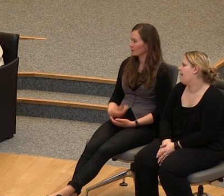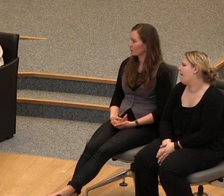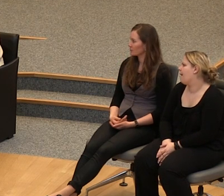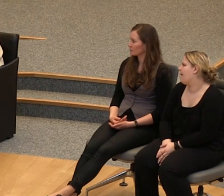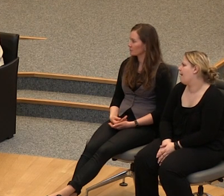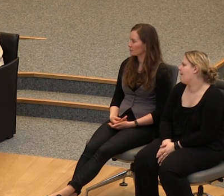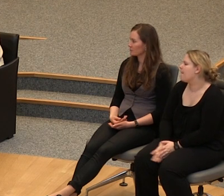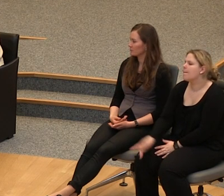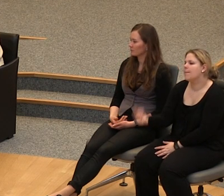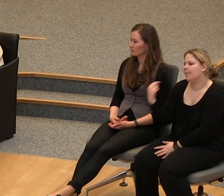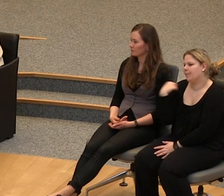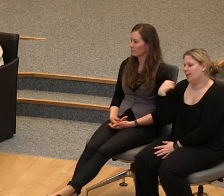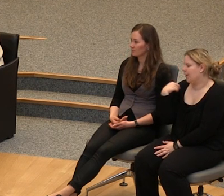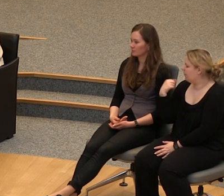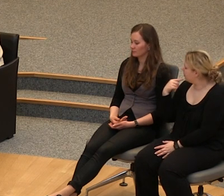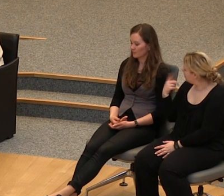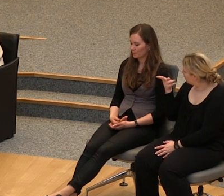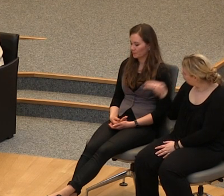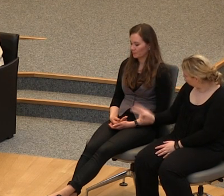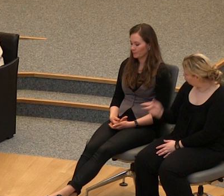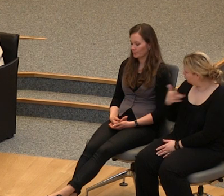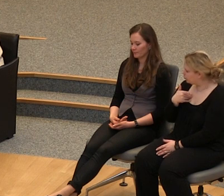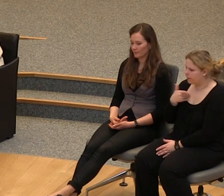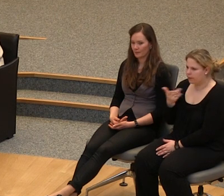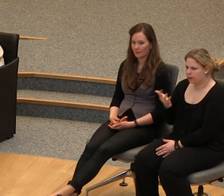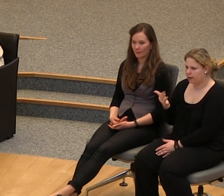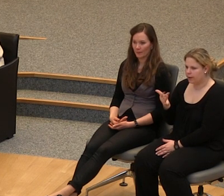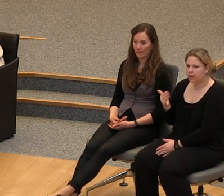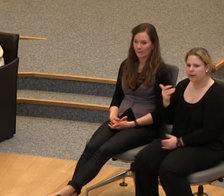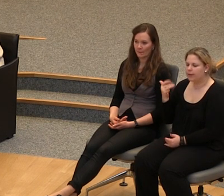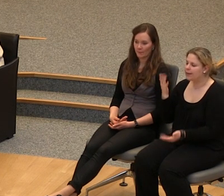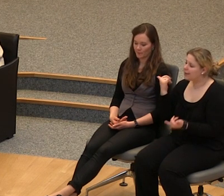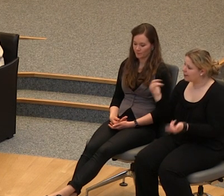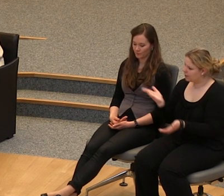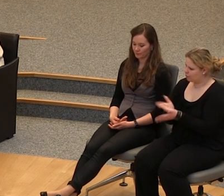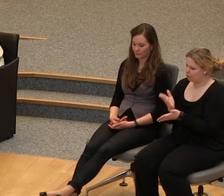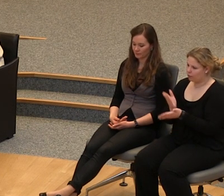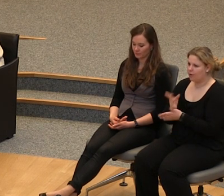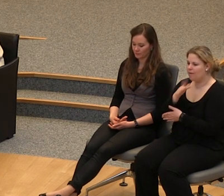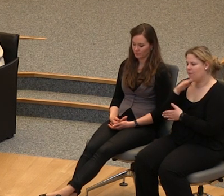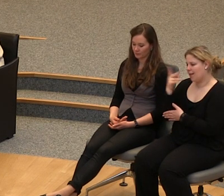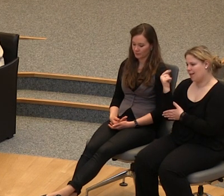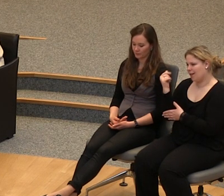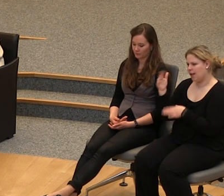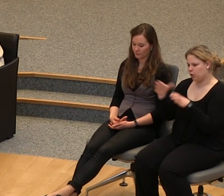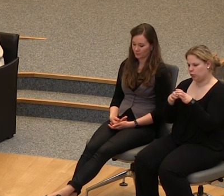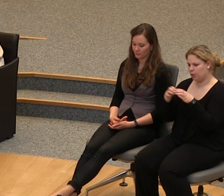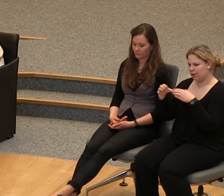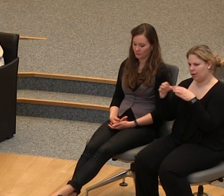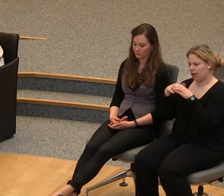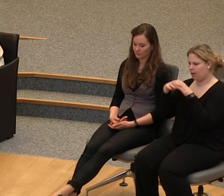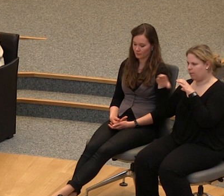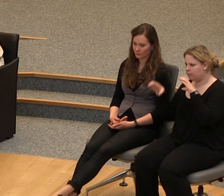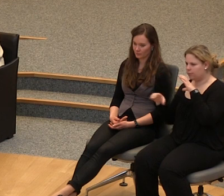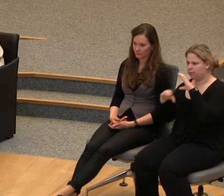Das, was hier gesagt wurde, ist ja richtig. Aber es ist ja jetzt auch schon viel Geld im System. Und von daher ist für mich die Frage,